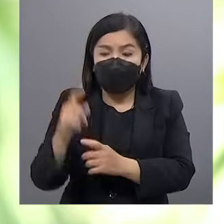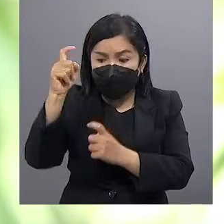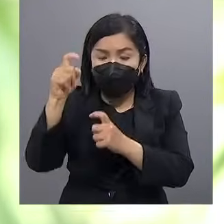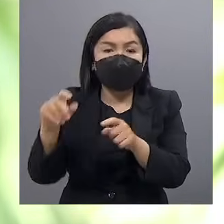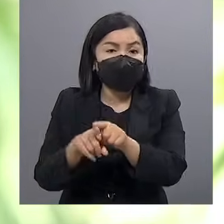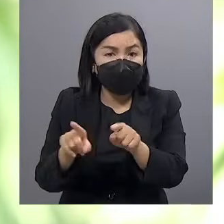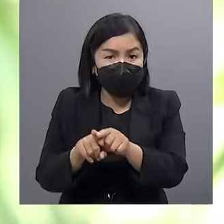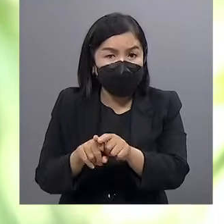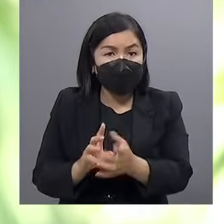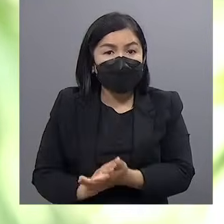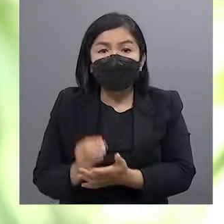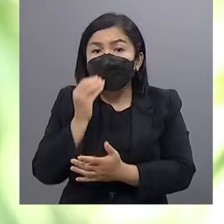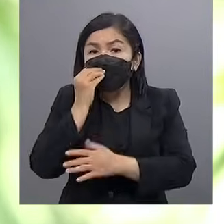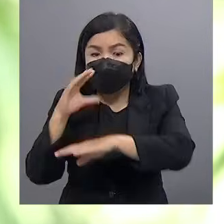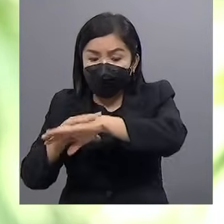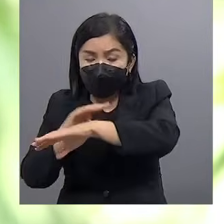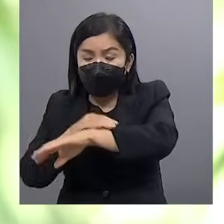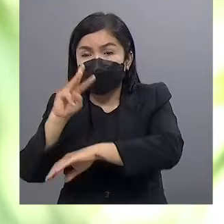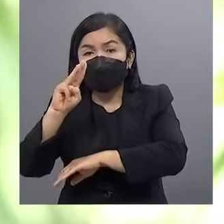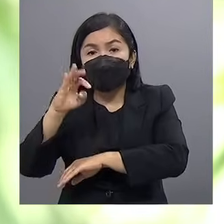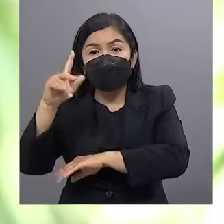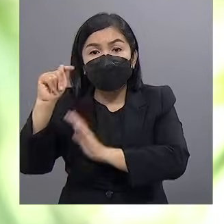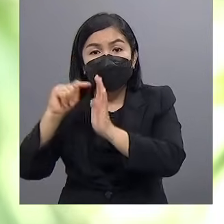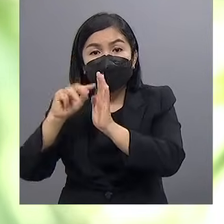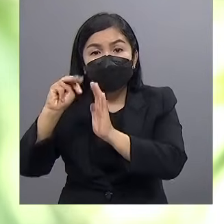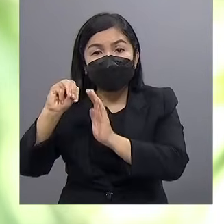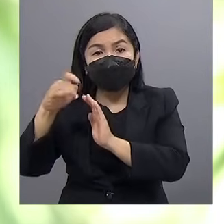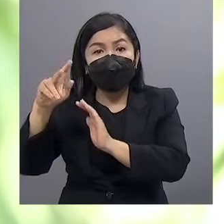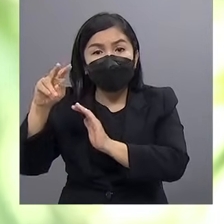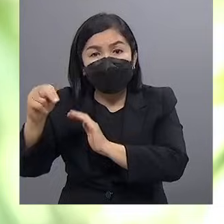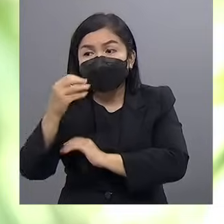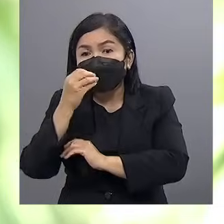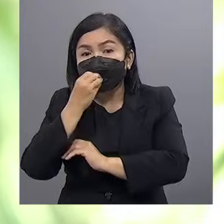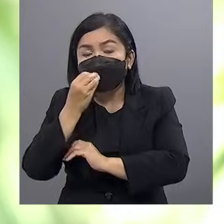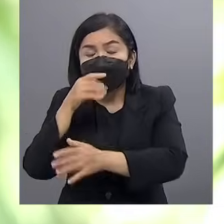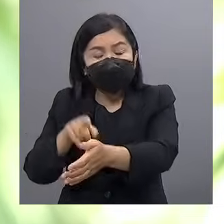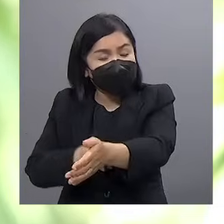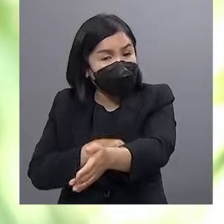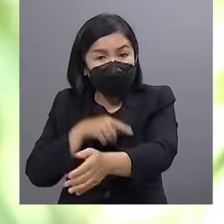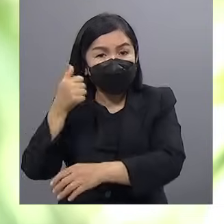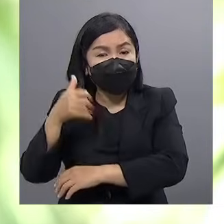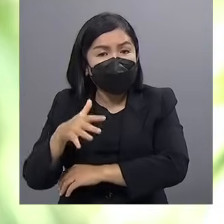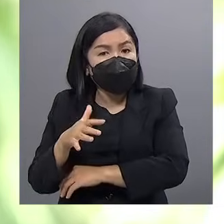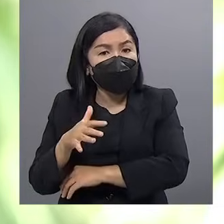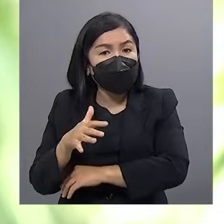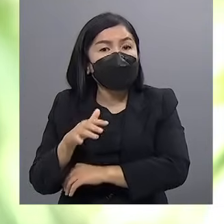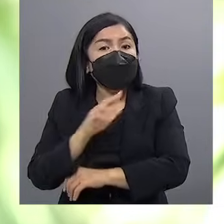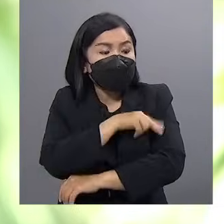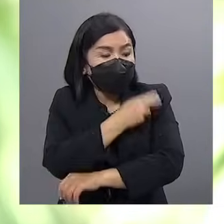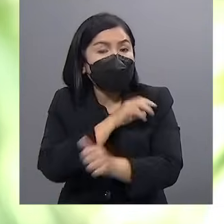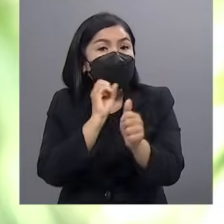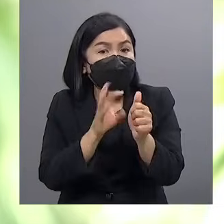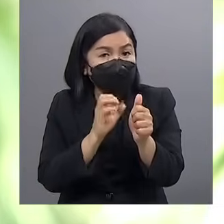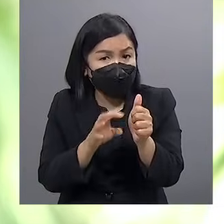ยินบางประเภทนะคะที่เราไม่สามารถรับประทานเป็นระยะเวลานานได้คุณหมอต้นแนะนำว่าถ้าเราอยากเรา